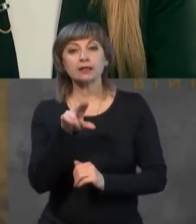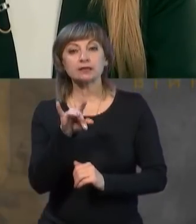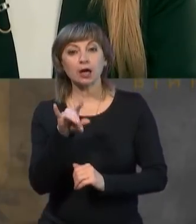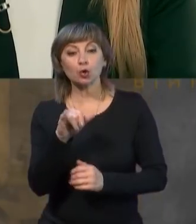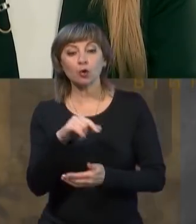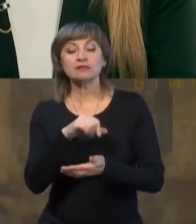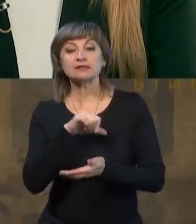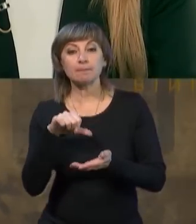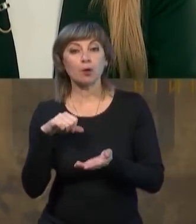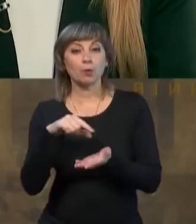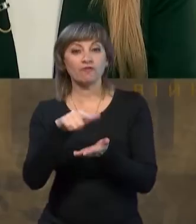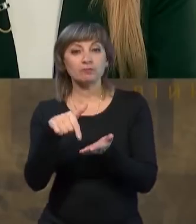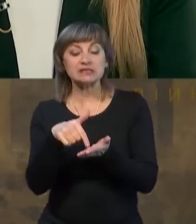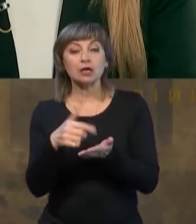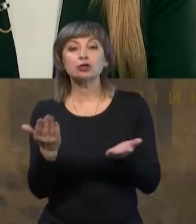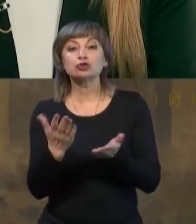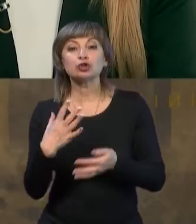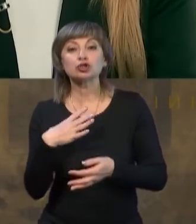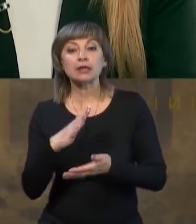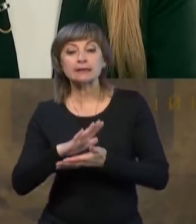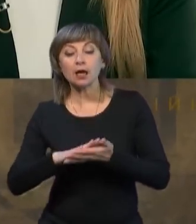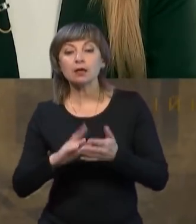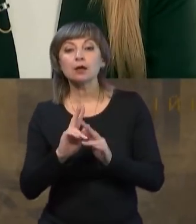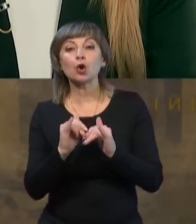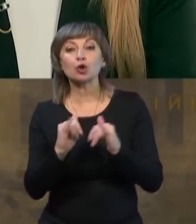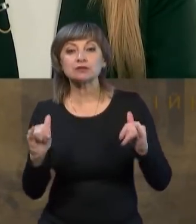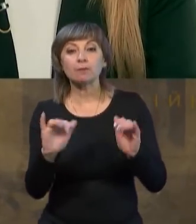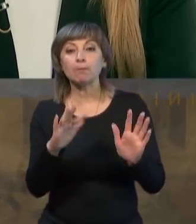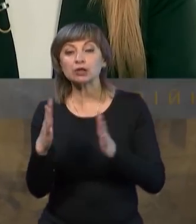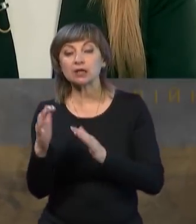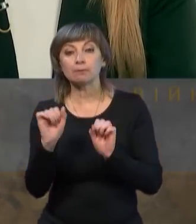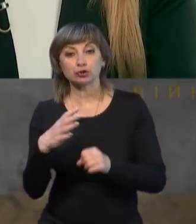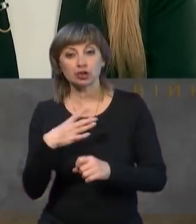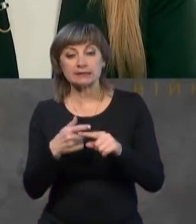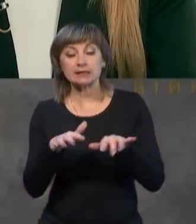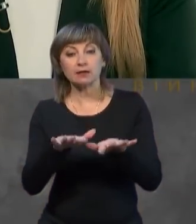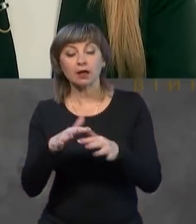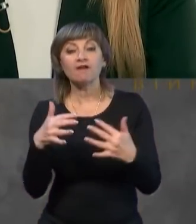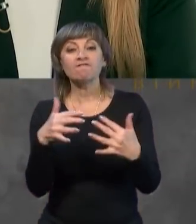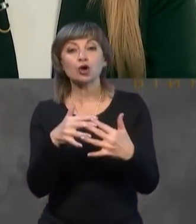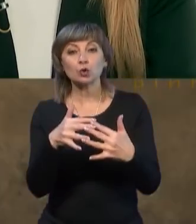місті? Чого чекати далі, якого розвитку подій можна очікувати на цій ділянці фронту?